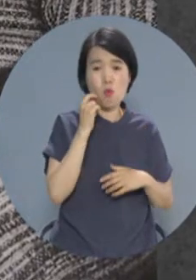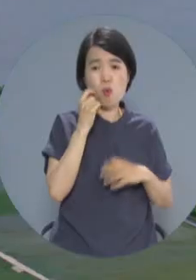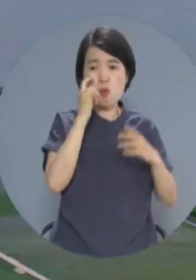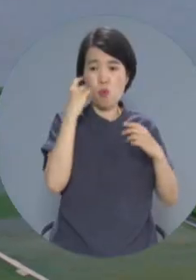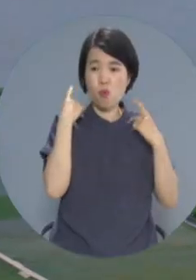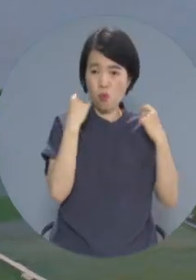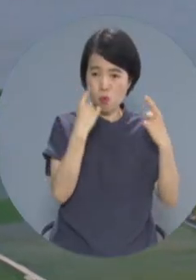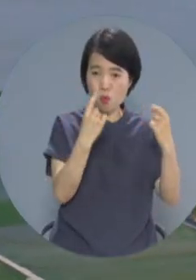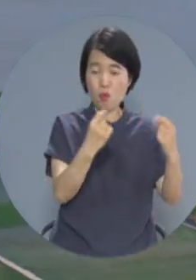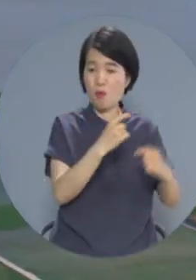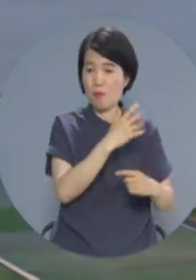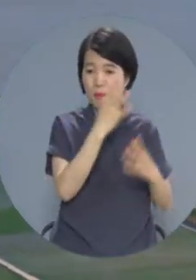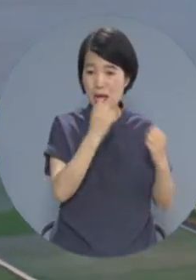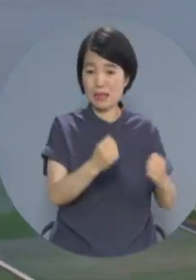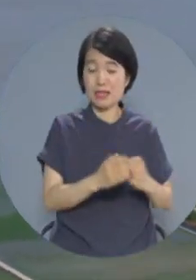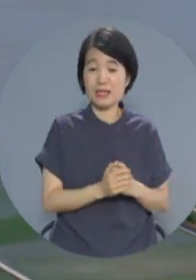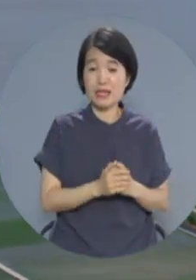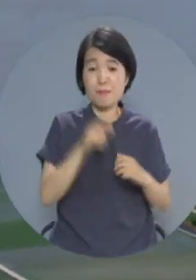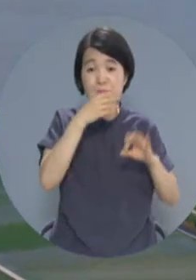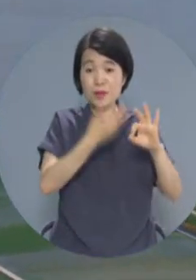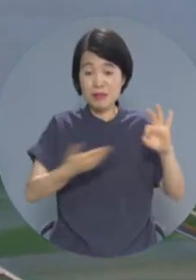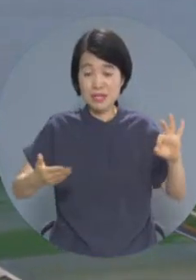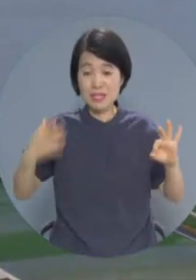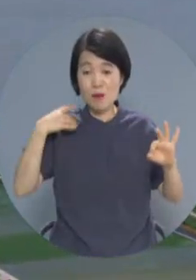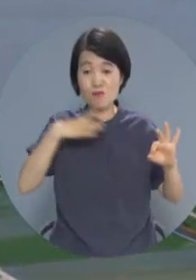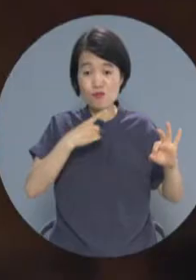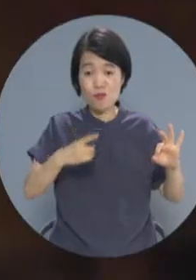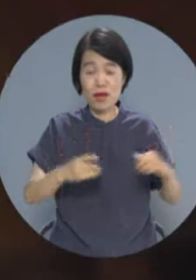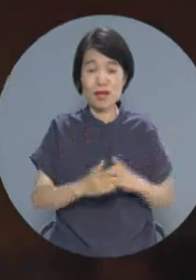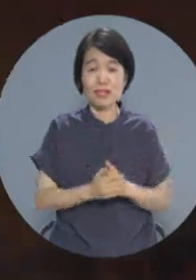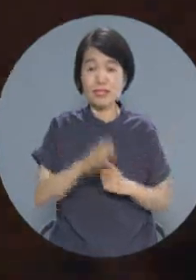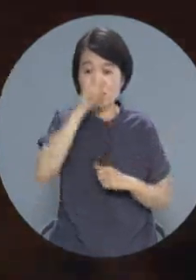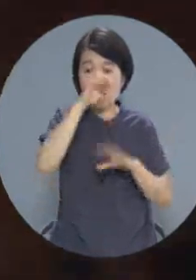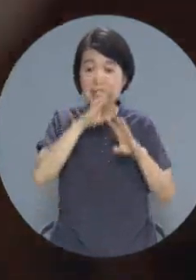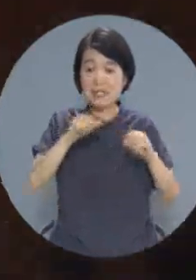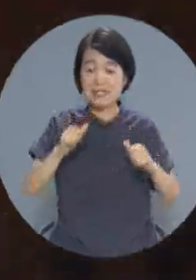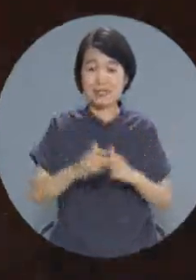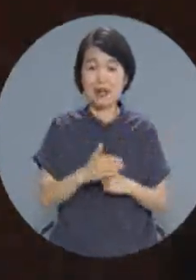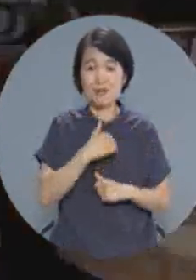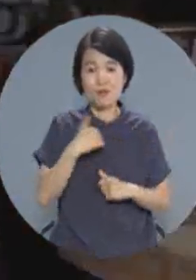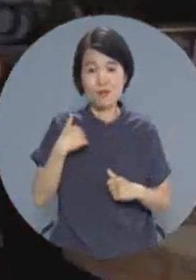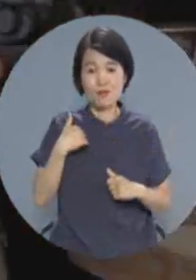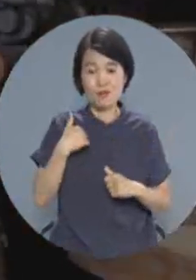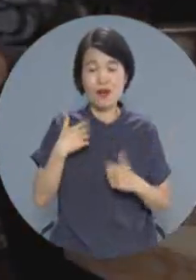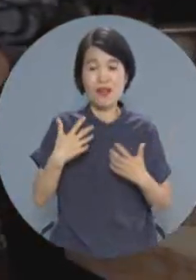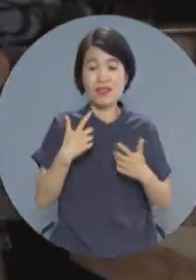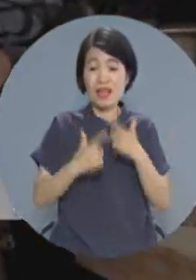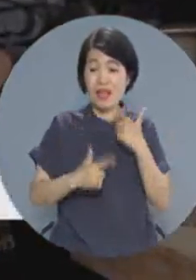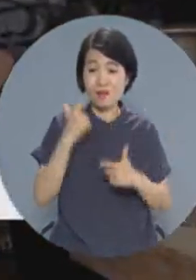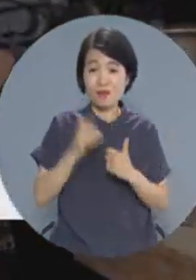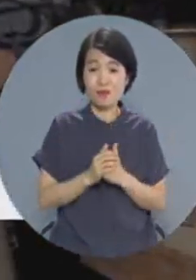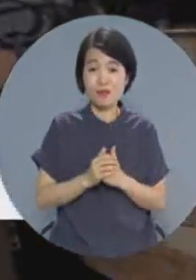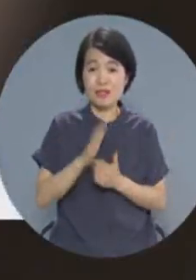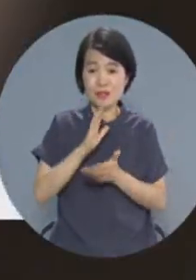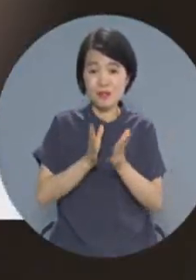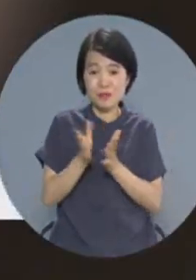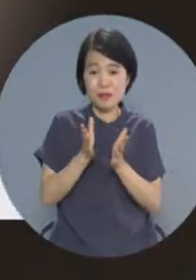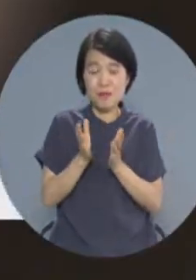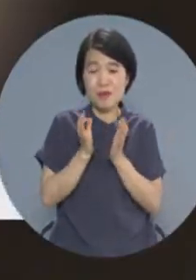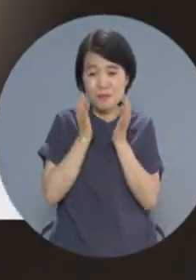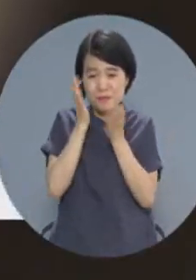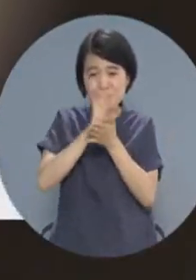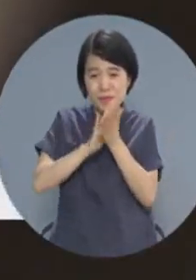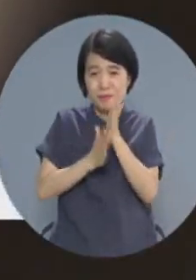달랐습니다. 영산강을 낀 무안지역의 좋은 흙과 풍부한 뗄감, 그리고 도공의 혼이 빚었던